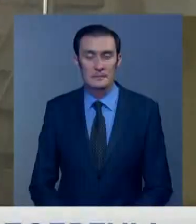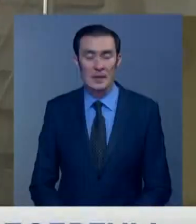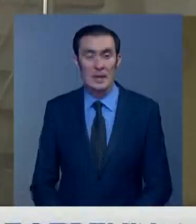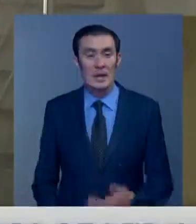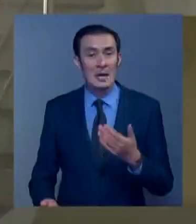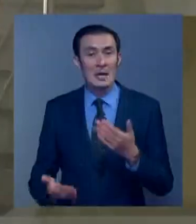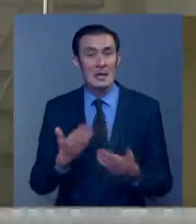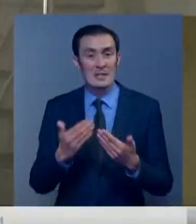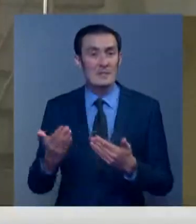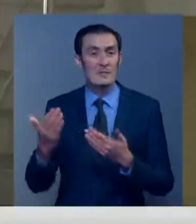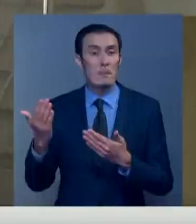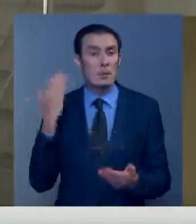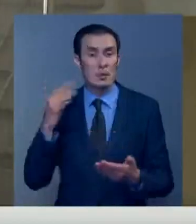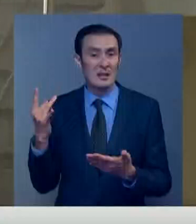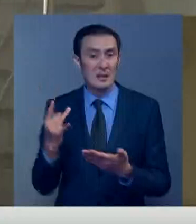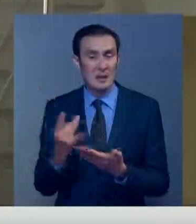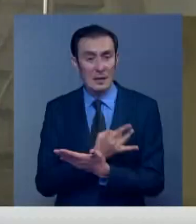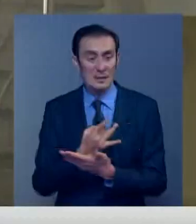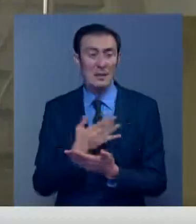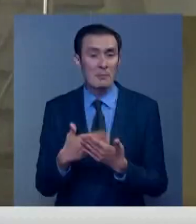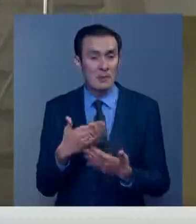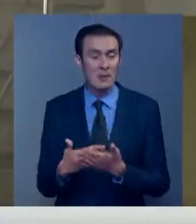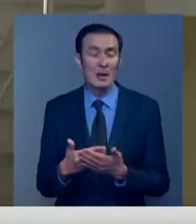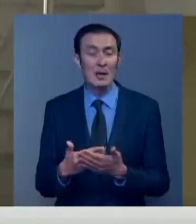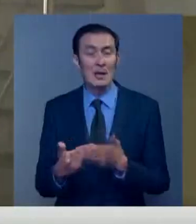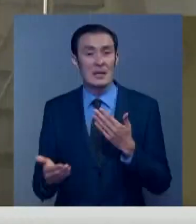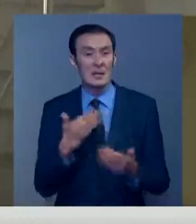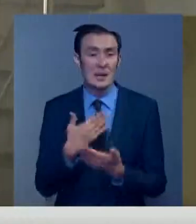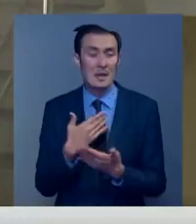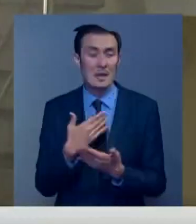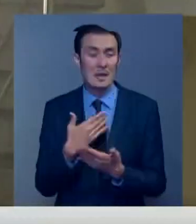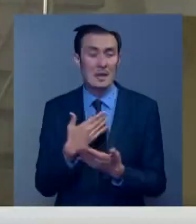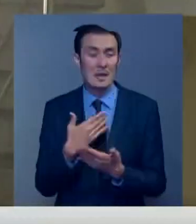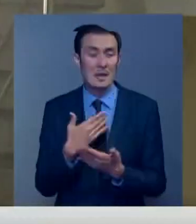Если в прошлый раз, в частности, если работодатель не подает